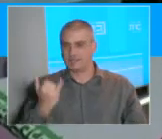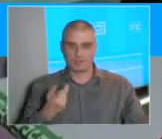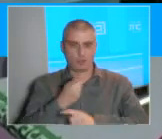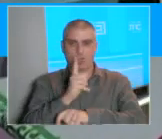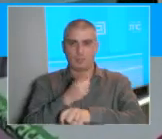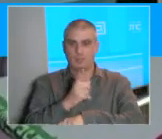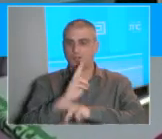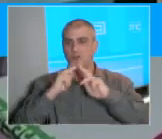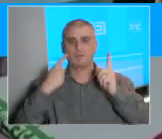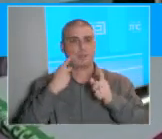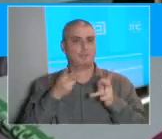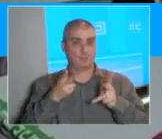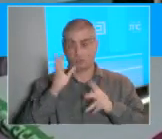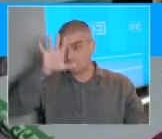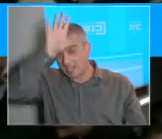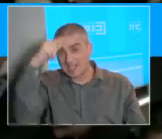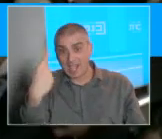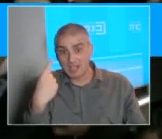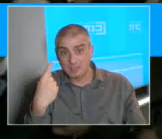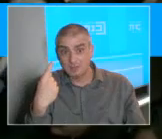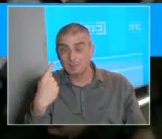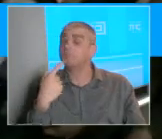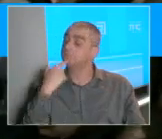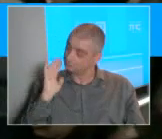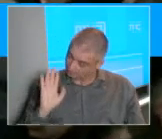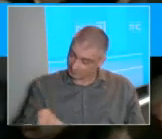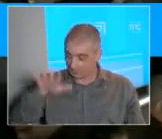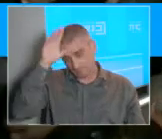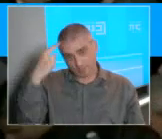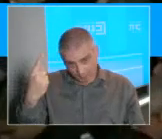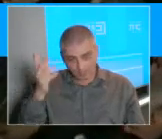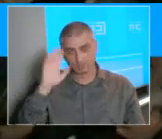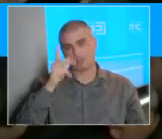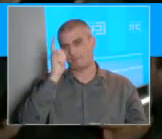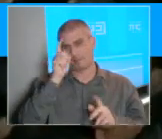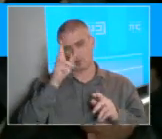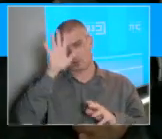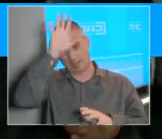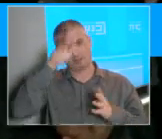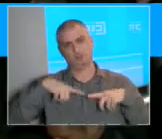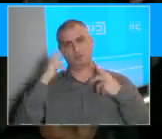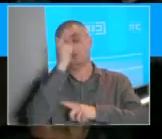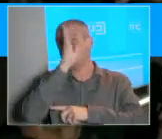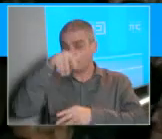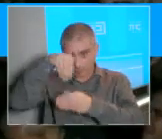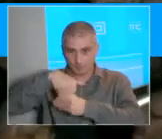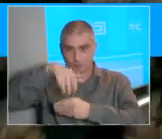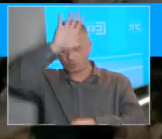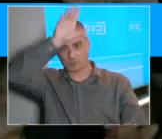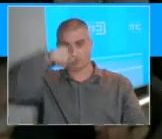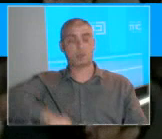קריקטורות, כל מיני בדיחות. מצד איראנים. גם מצד איראנים, גם גולים, אבל גם איראנים בתוך